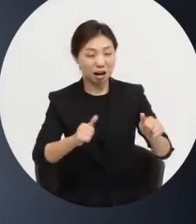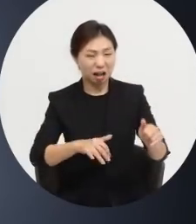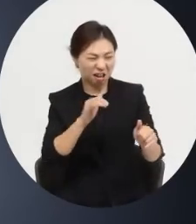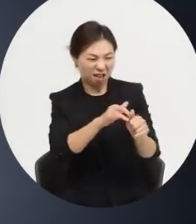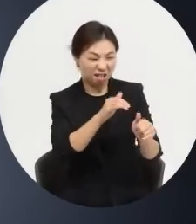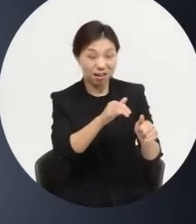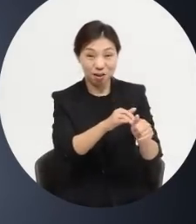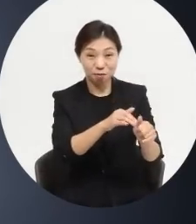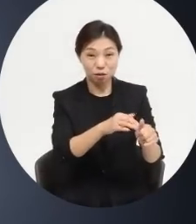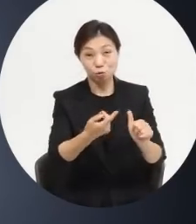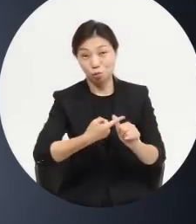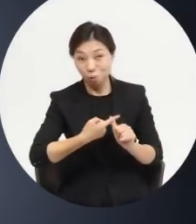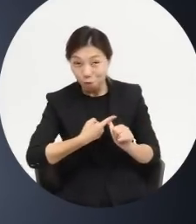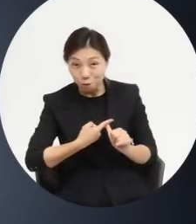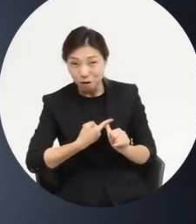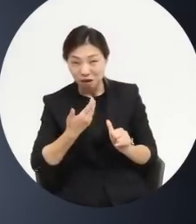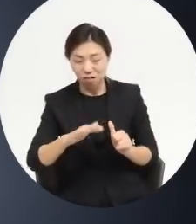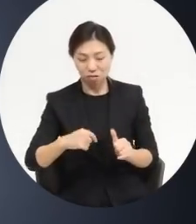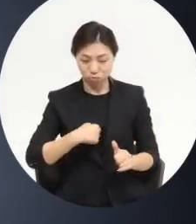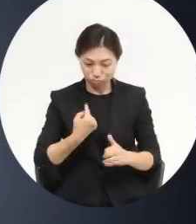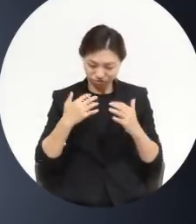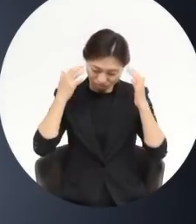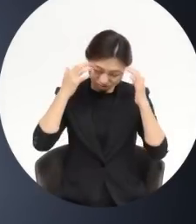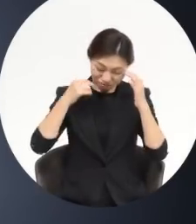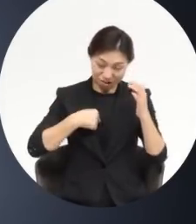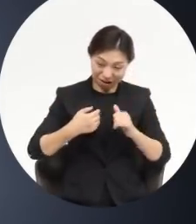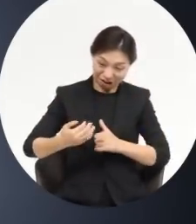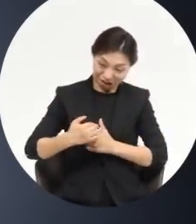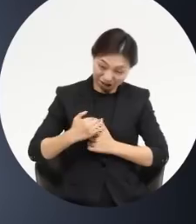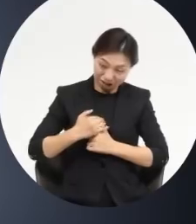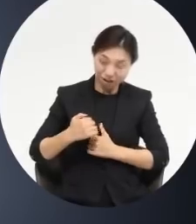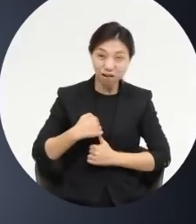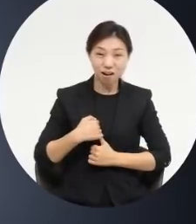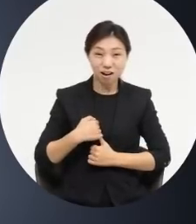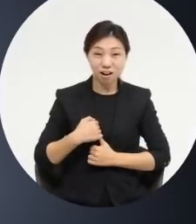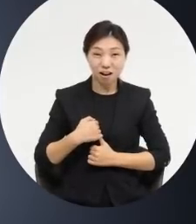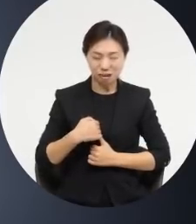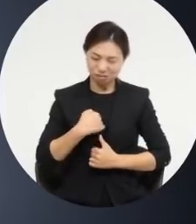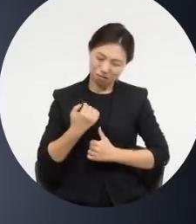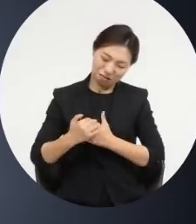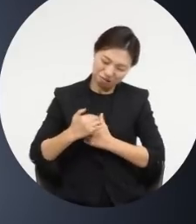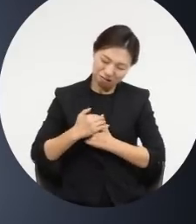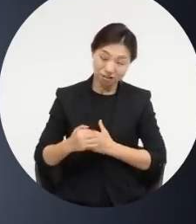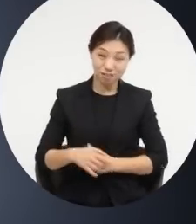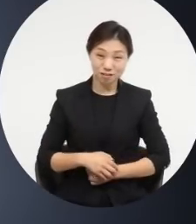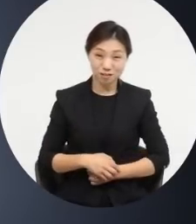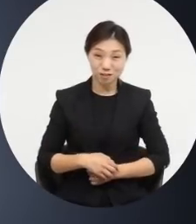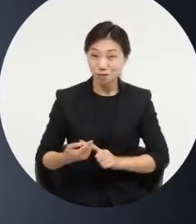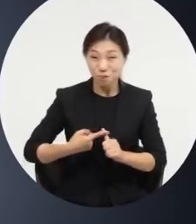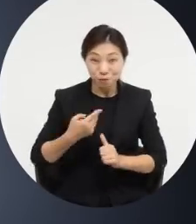괴롭히면 비난받지만 내가 나를 괴롭히면 비난받을 일도 없잖아요. 계속 더 괴롭히세요.